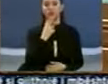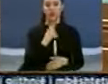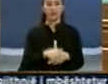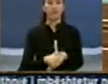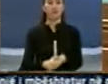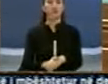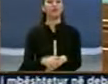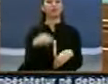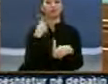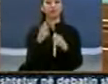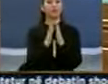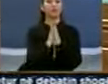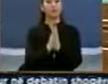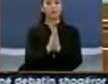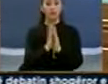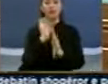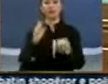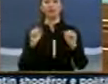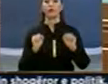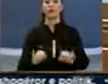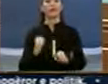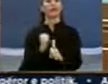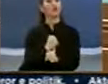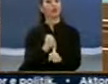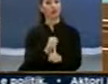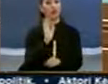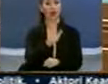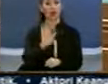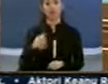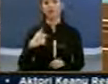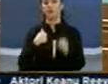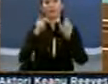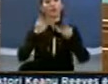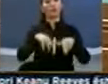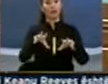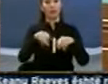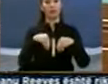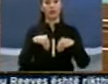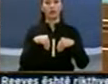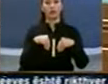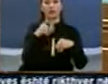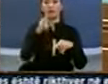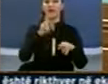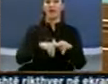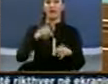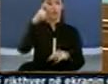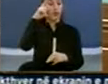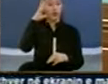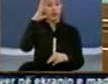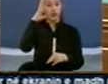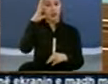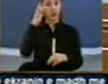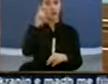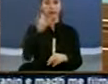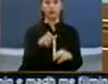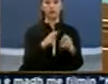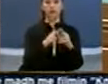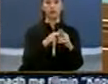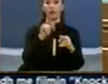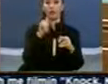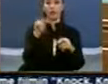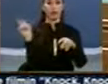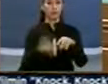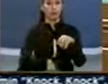them mendimin, qëndrimin e grupit, ne normalisht e përkrajmë vendimin e kryeministrit për të shkarku zotin